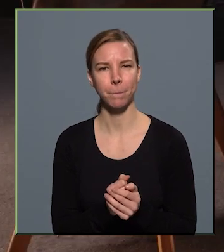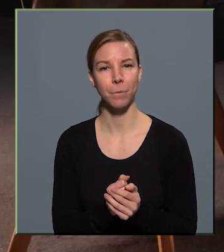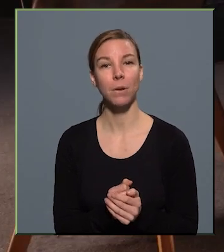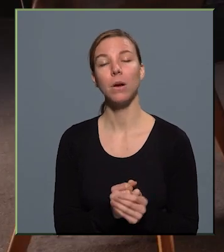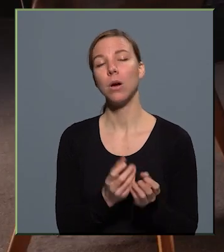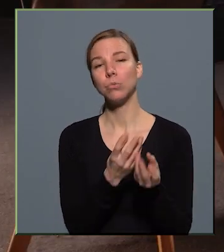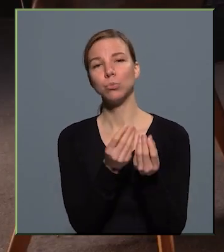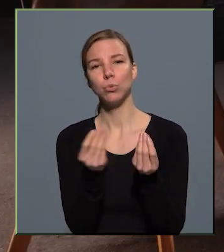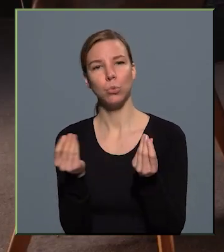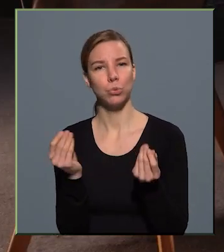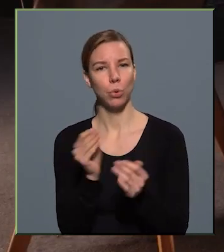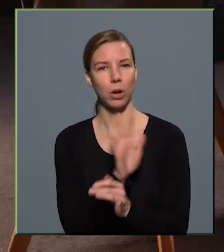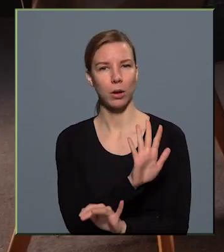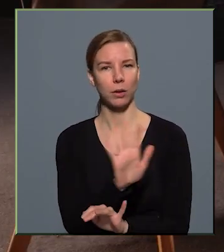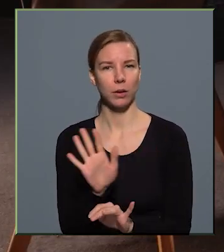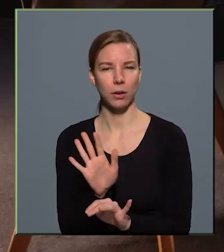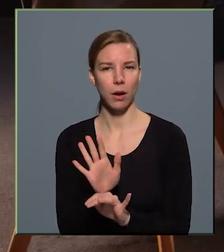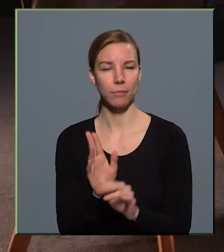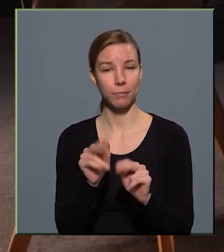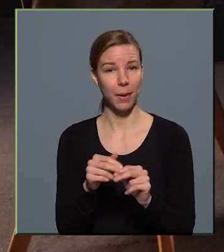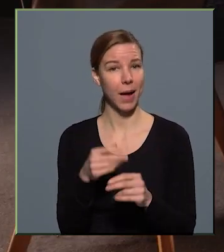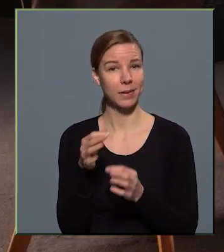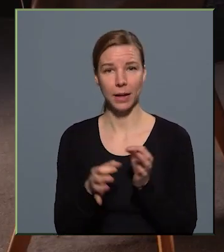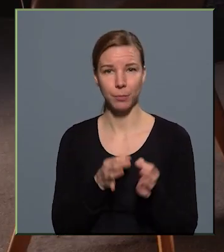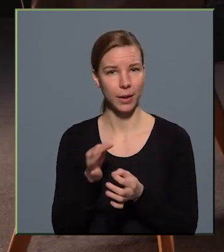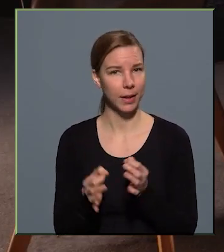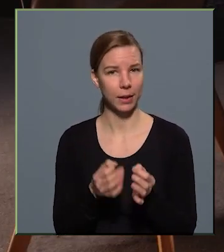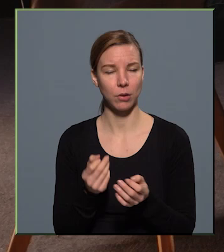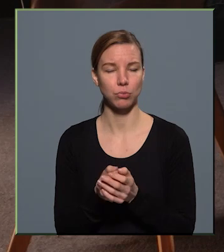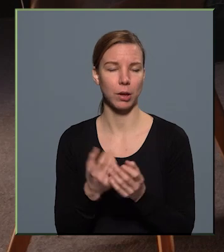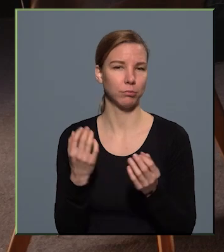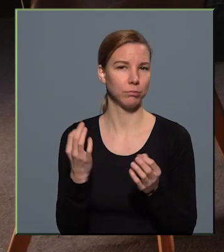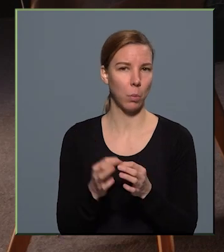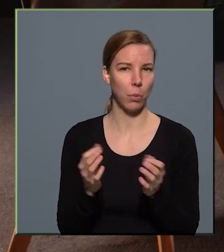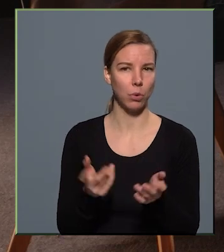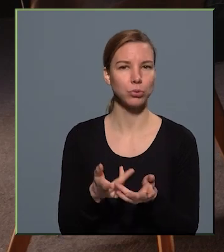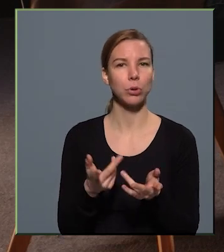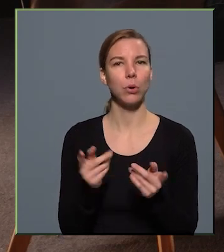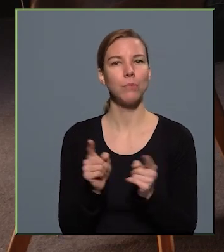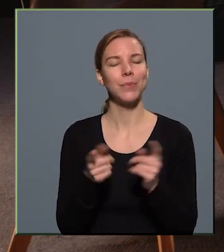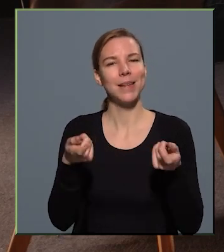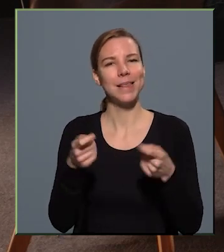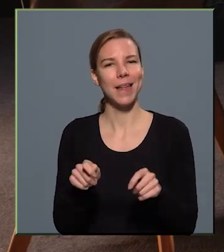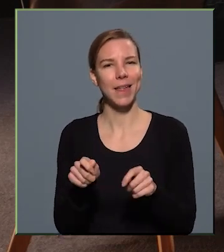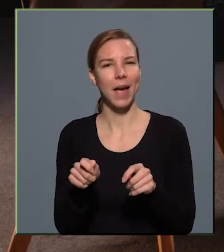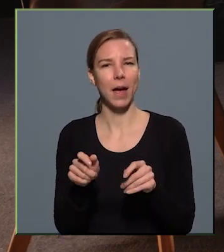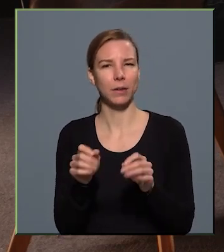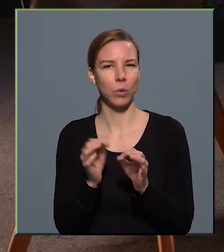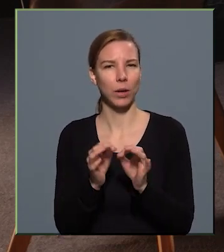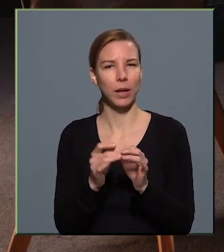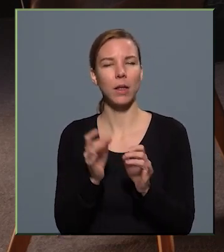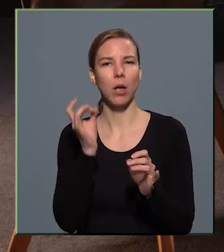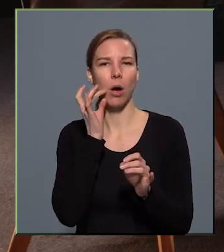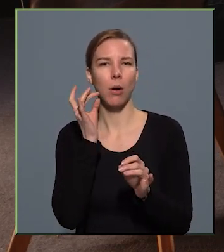Nagyon sokak számára, bár természetesen pillanatnyilag lezárt történetnek tűnik, de azért Bős